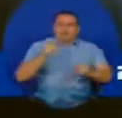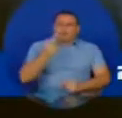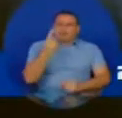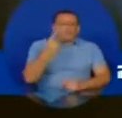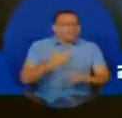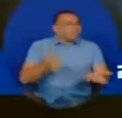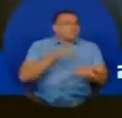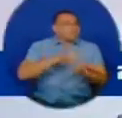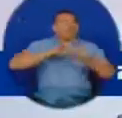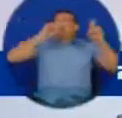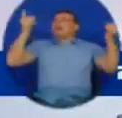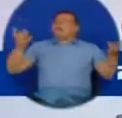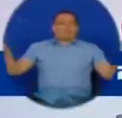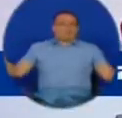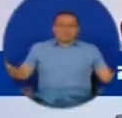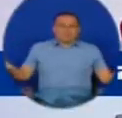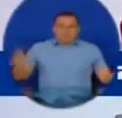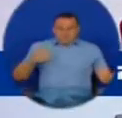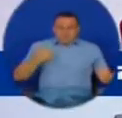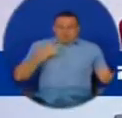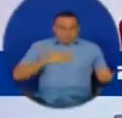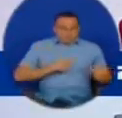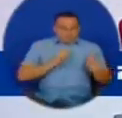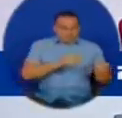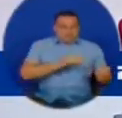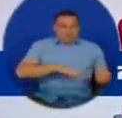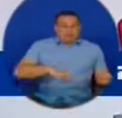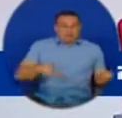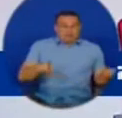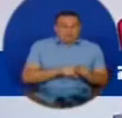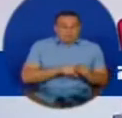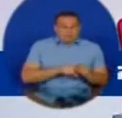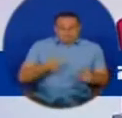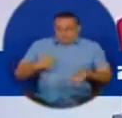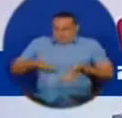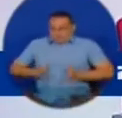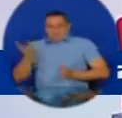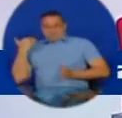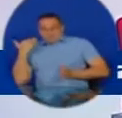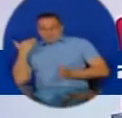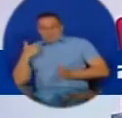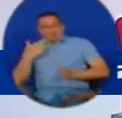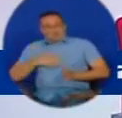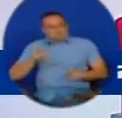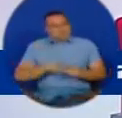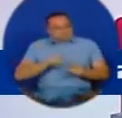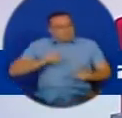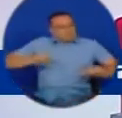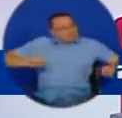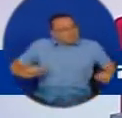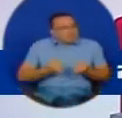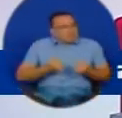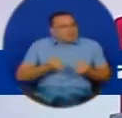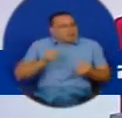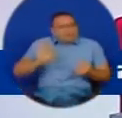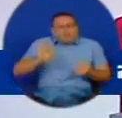לנו מקום אחר להיות פה. ואם אנחנו באמת רוצים להוריש לילדים שלנו את אותו דבר שאלה ואנחנו נולדנו, אנחנו צריכים לעשות את ההשתדלות ולראות מה מאחד,